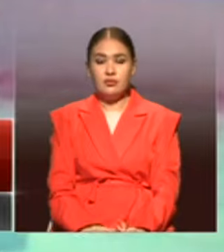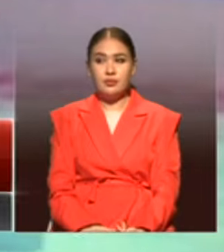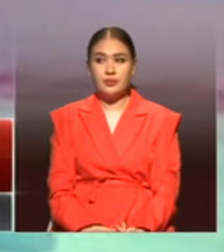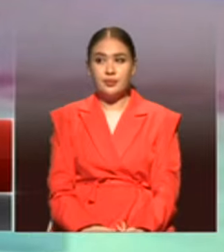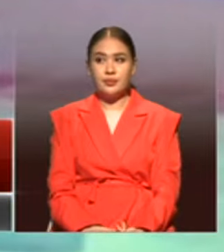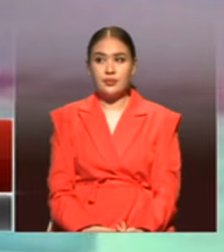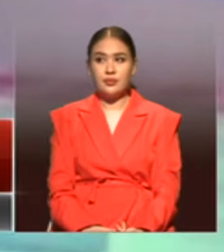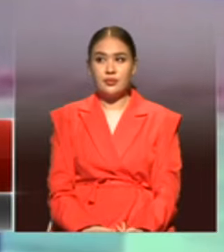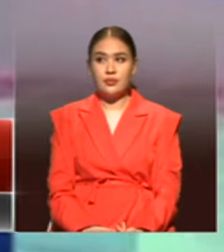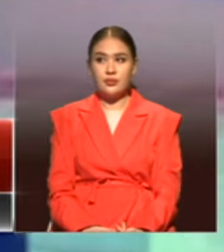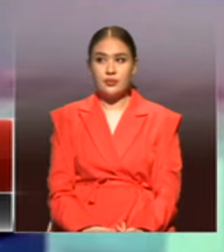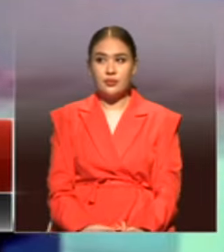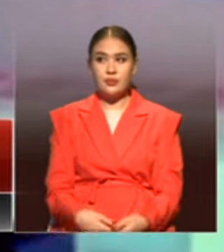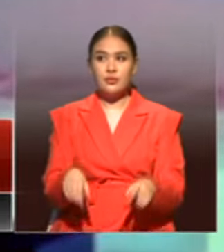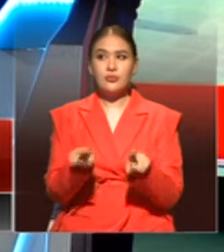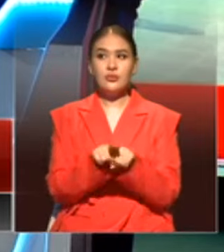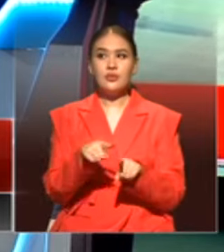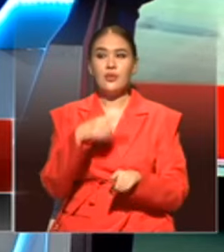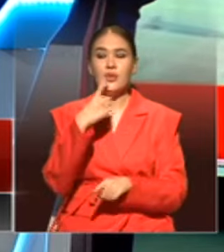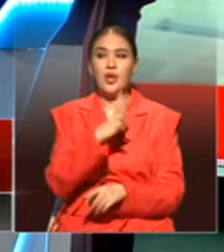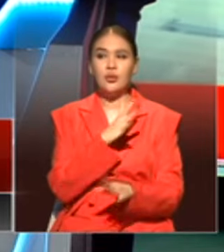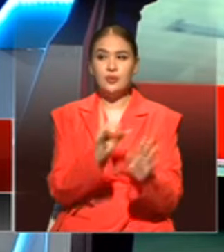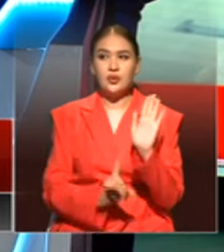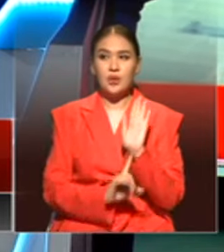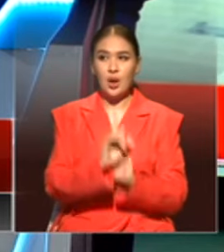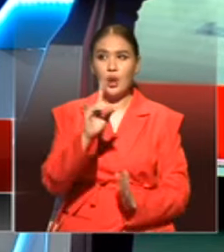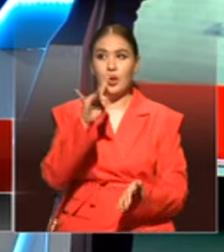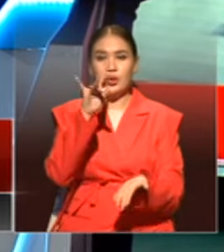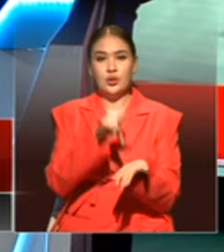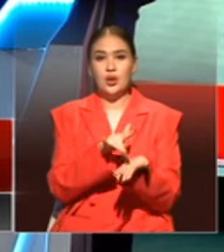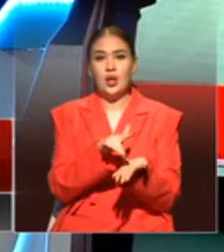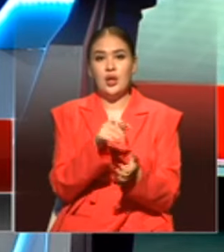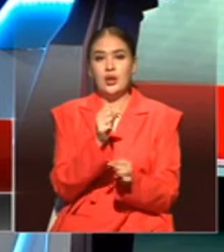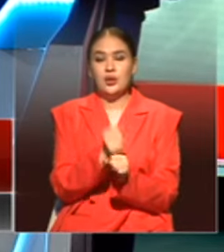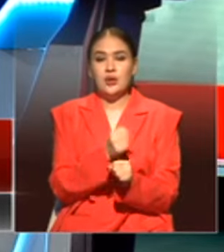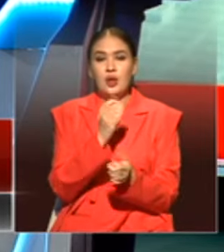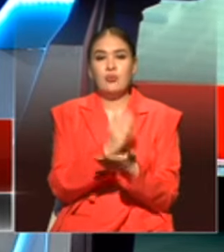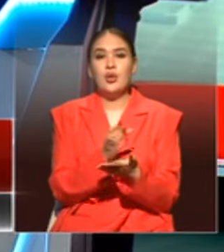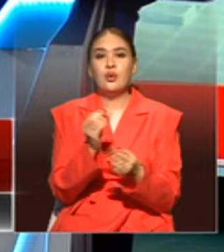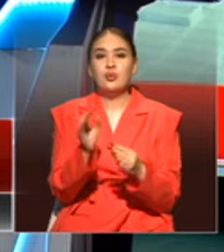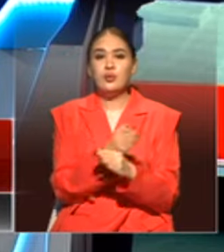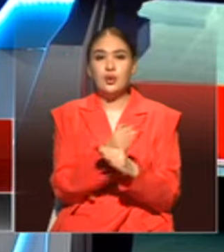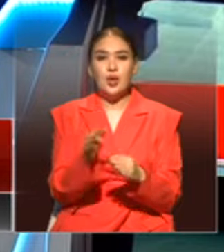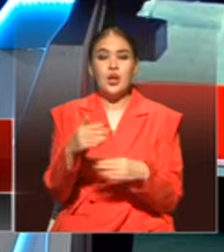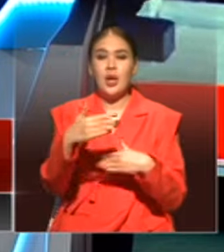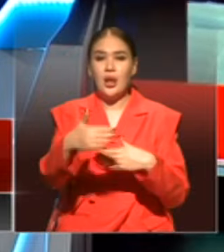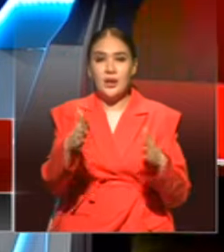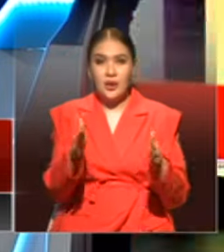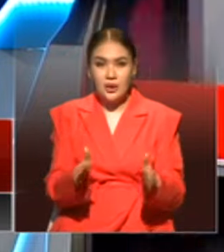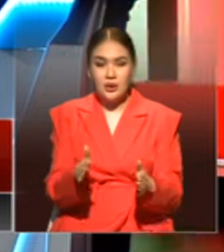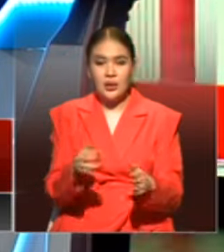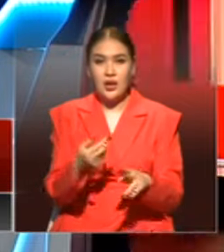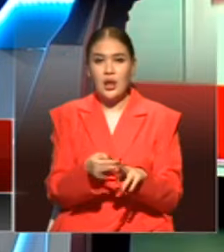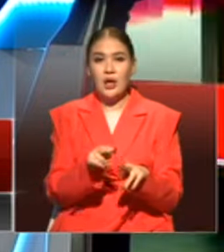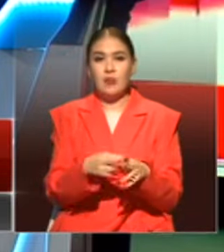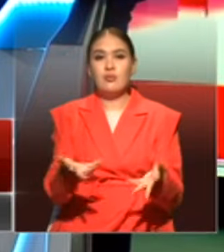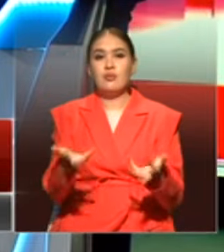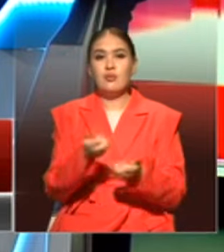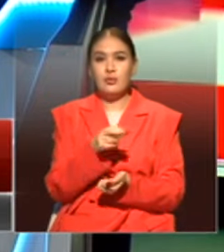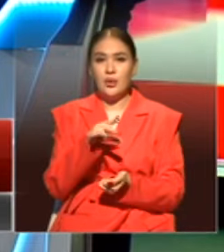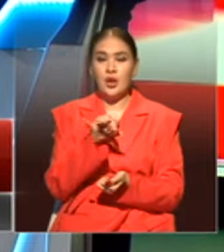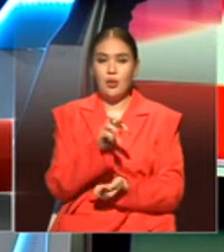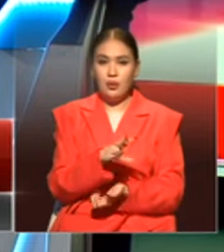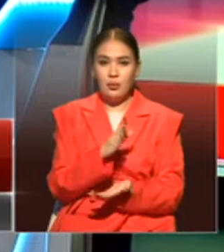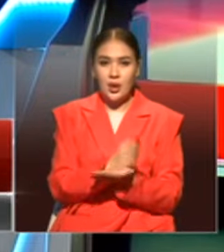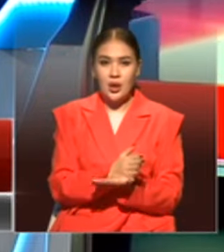сияқты сол. Мына мейман айтып кеткен, басында айтып кеткен орталықтырылған жүйе бар. Бұдан бөлек, мына контейнерлерден бөлек, пункт приема вторсырия деген бар, қайталама